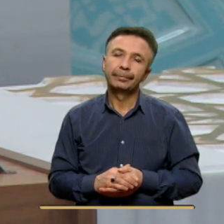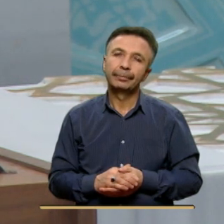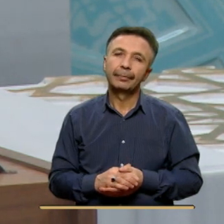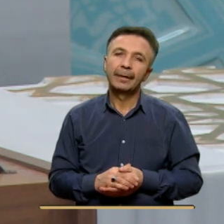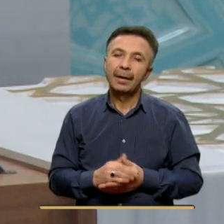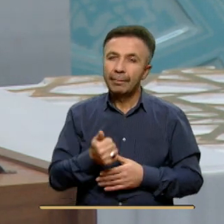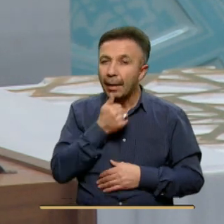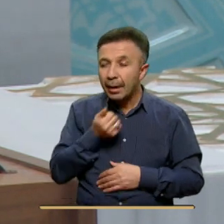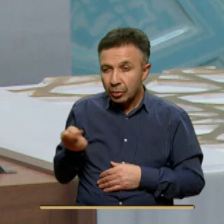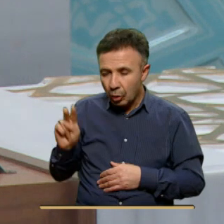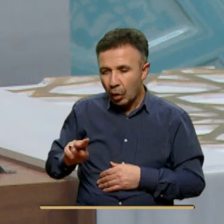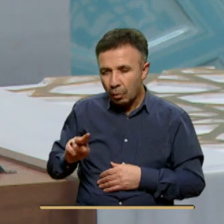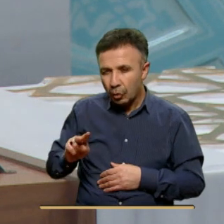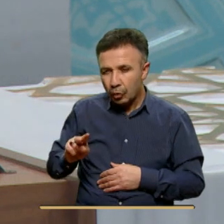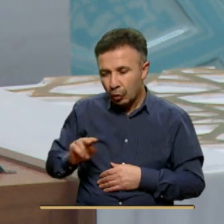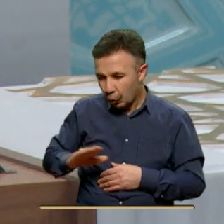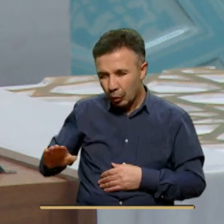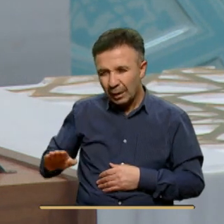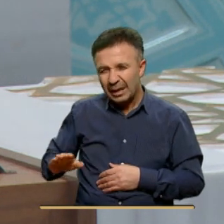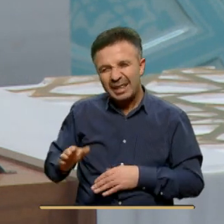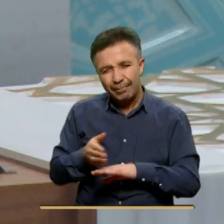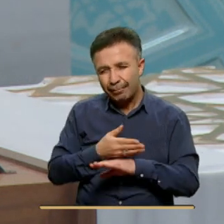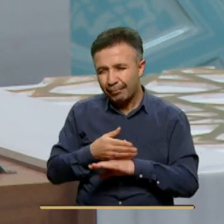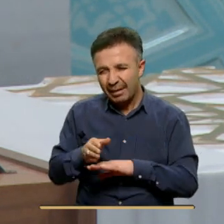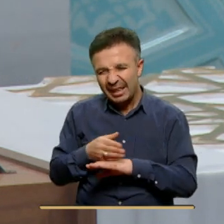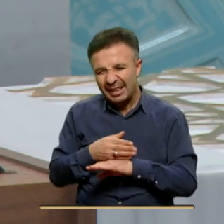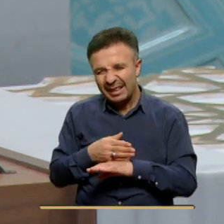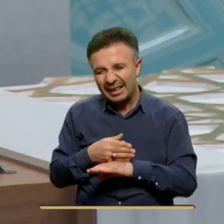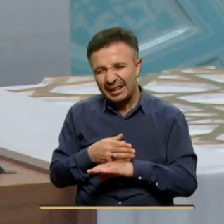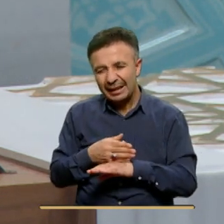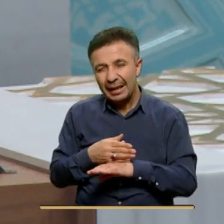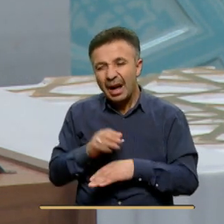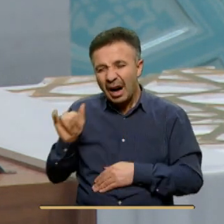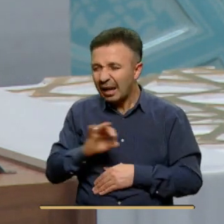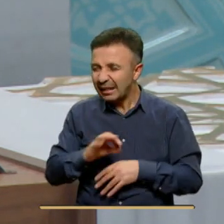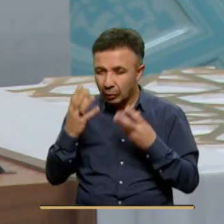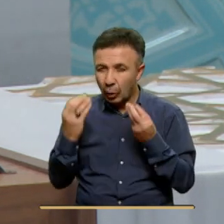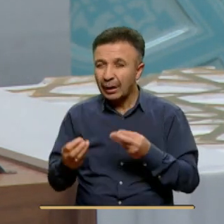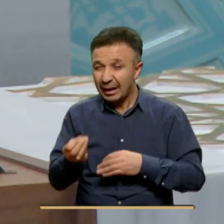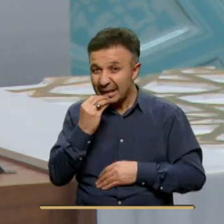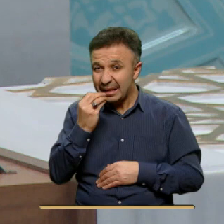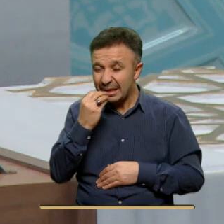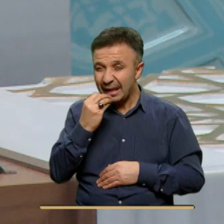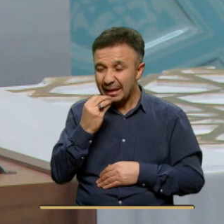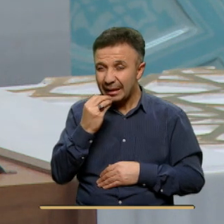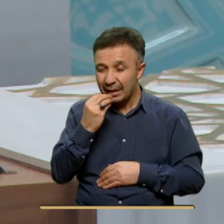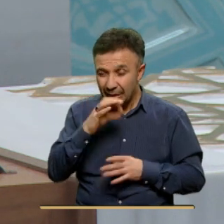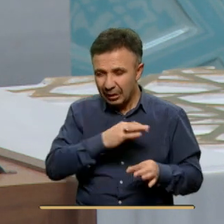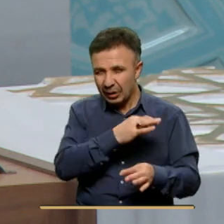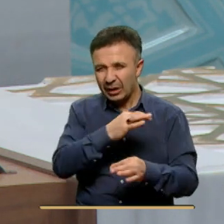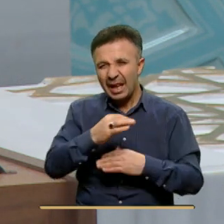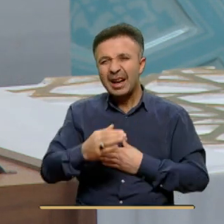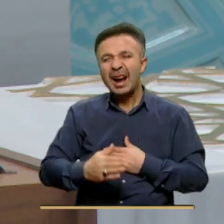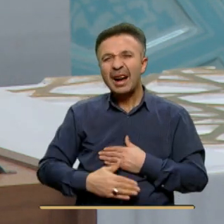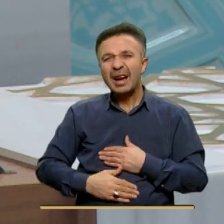Yetimlerin malını haksızca yiyenler karınlarına ancak ve ancak ateş doldurmuş